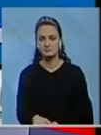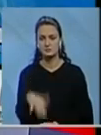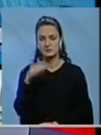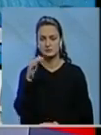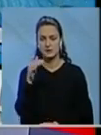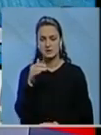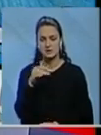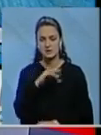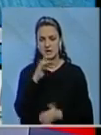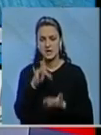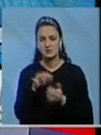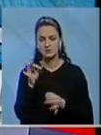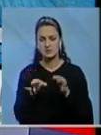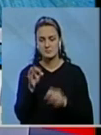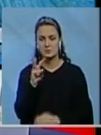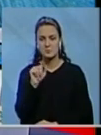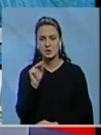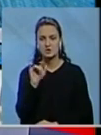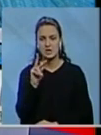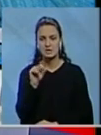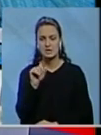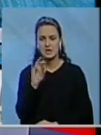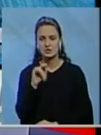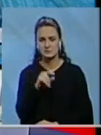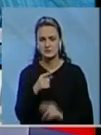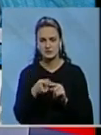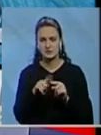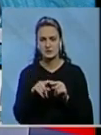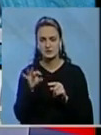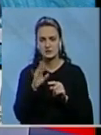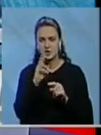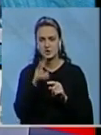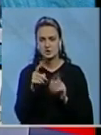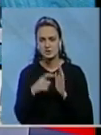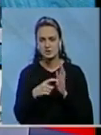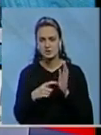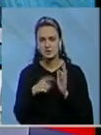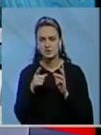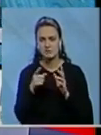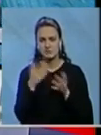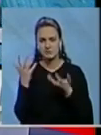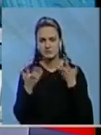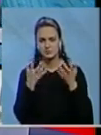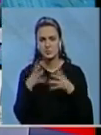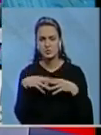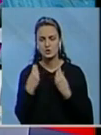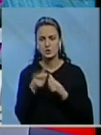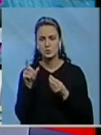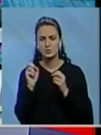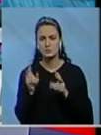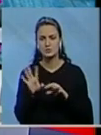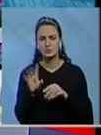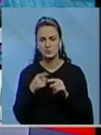საქალაქო სასამართლოში მაჩალიკაშვილების ადმინისტრაციული სარჩელის განხილვა მიმდინარეობს. ამ სარჩელით ოჯახი სახელმწიფო უსაფრთხოების